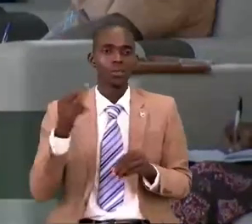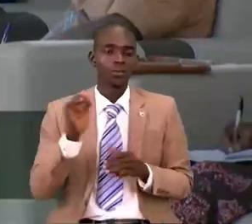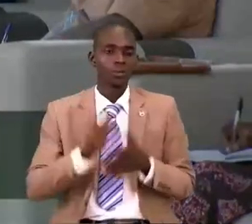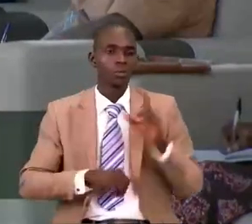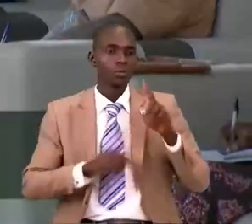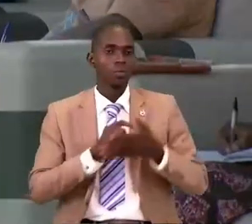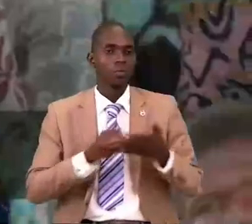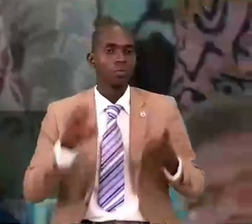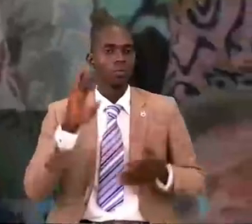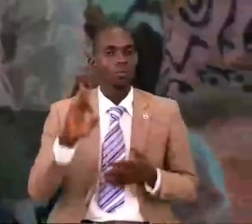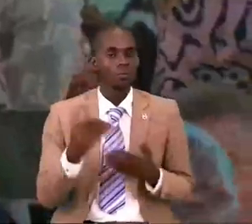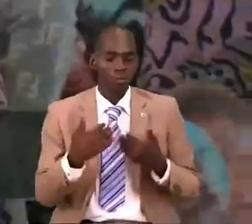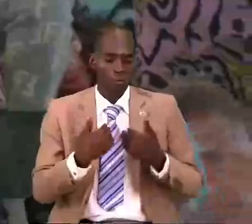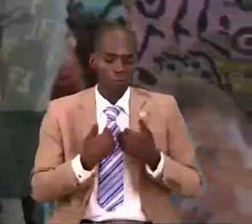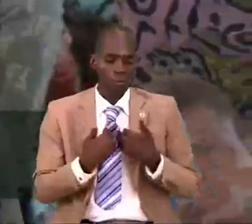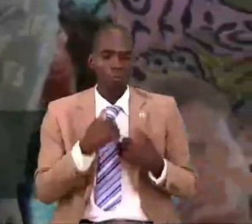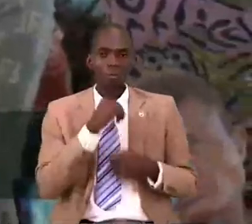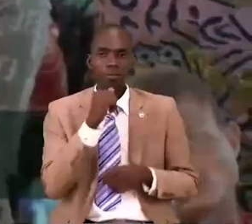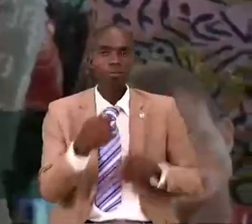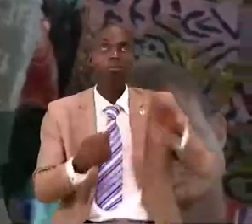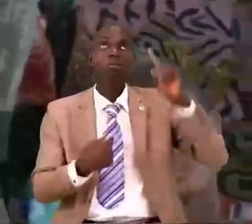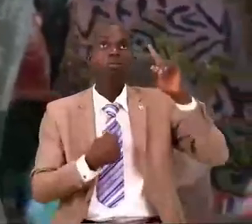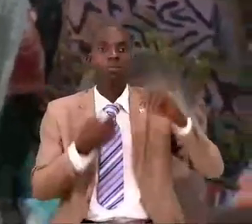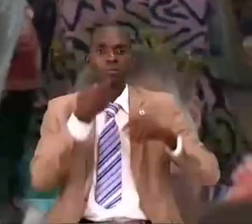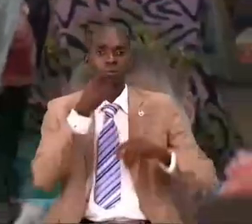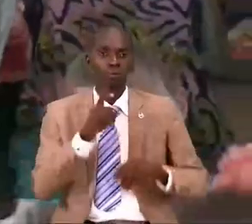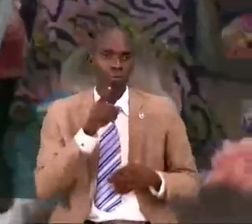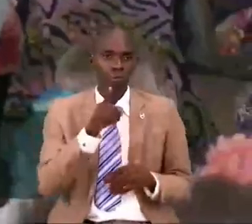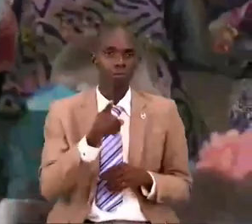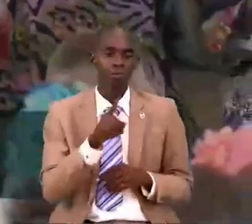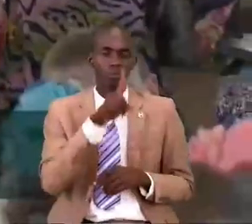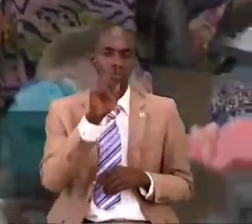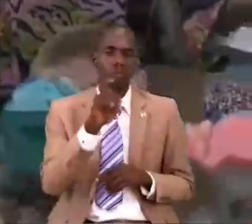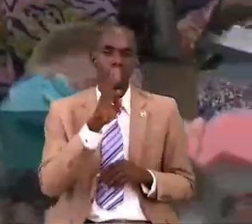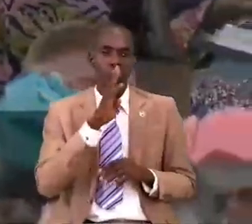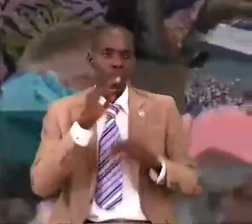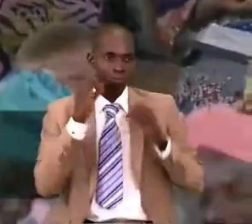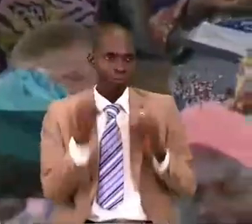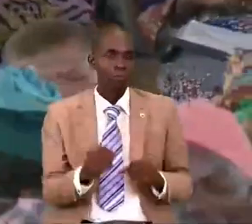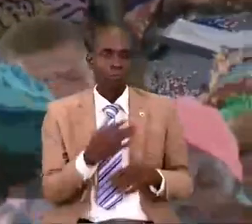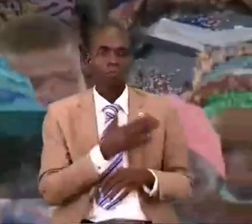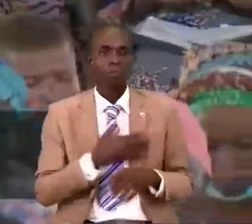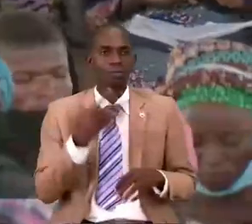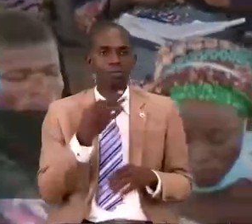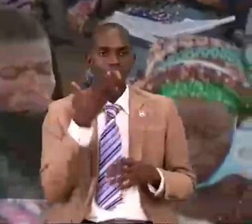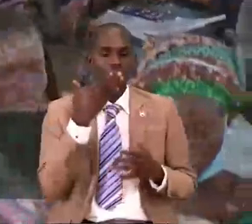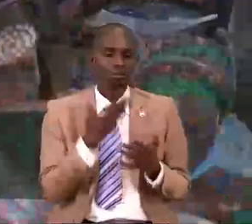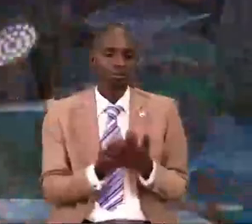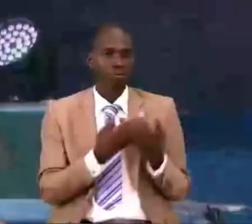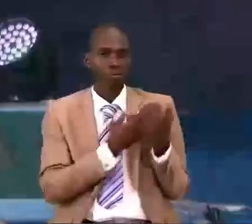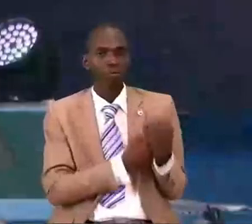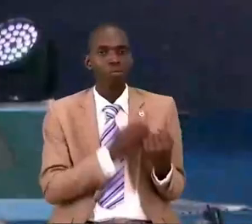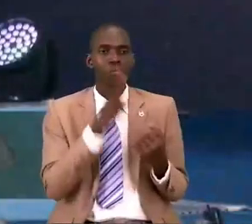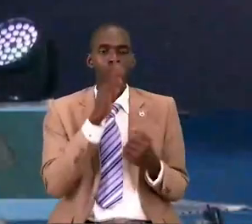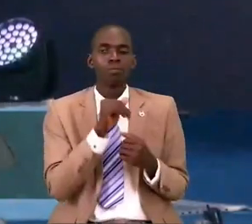prends courage. Ne t'effraie point et ne t'épouvante point, car l'Éternel,